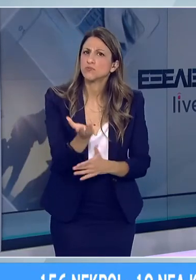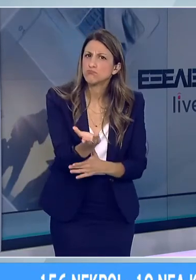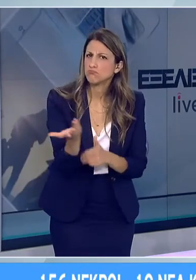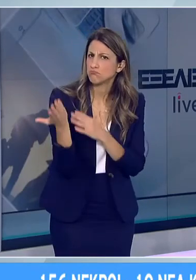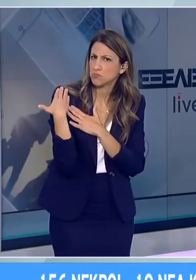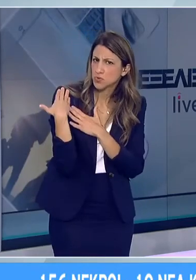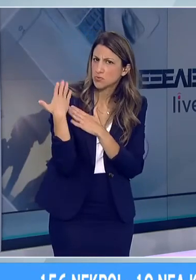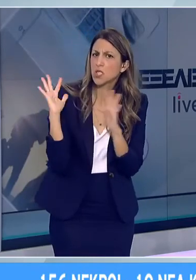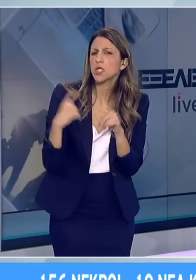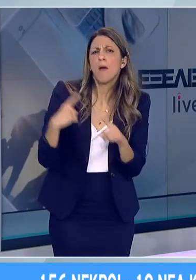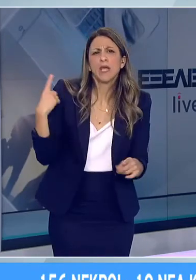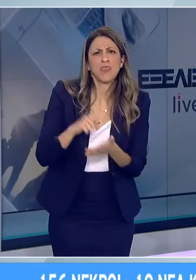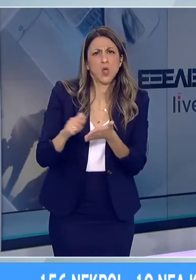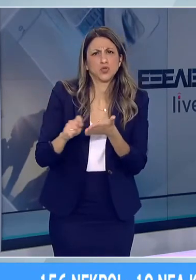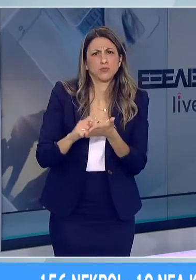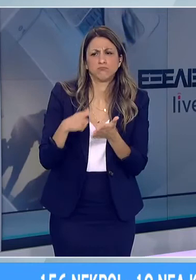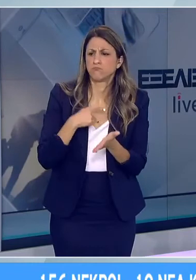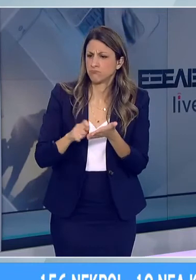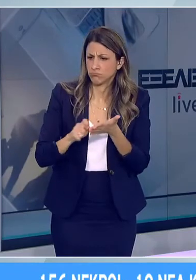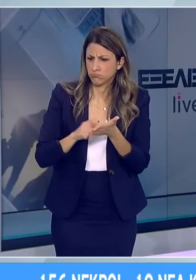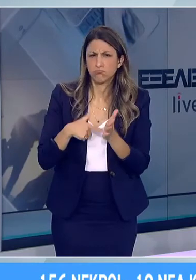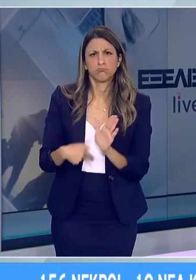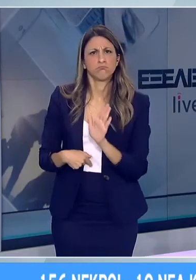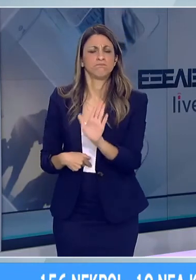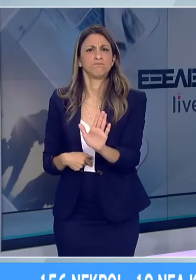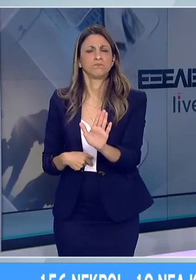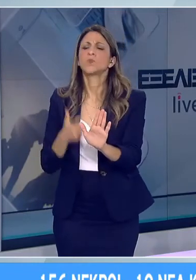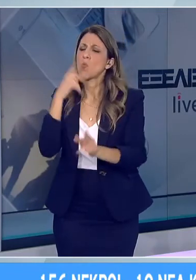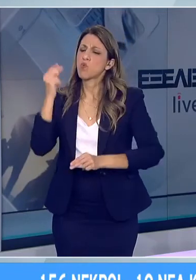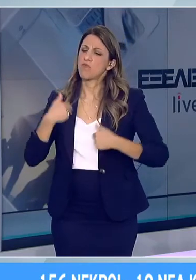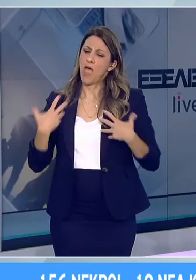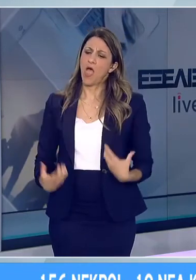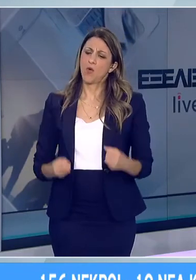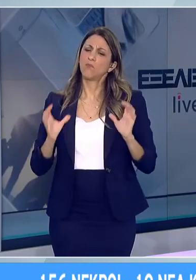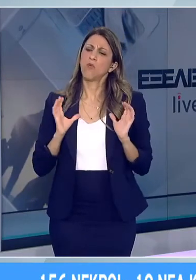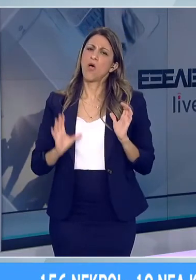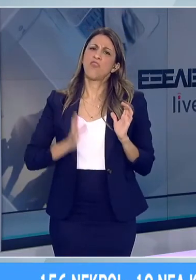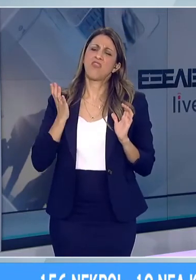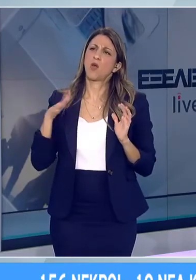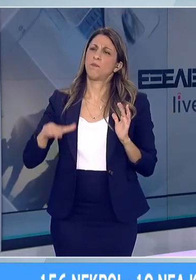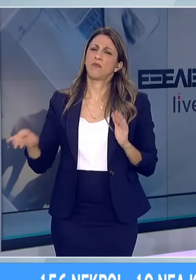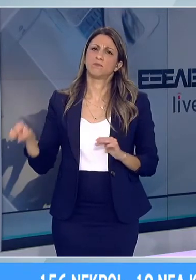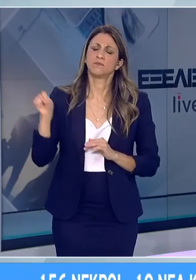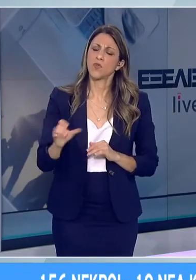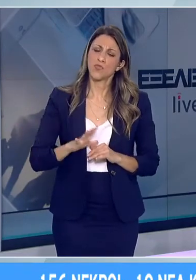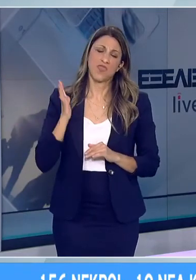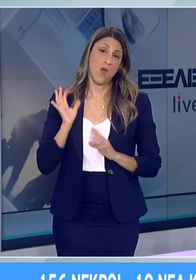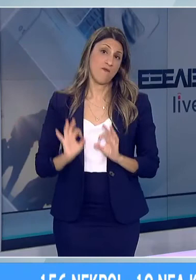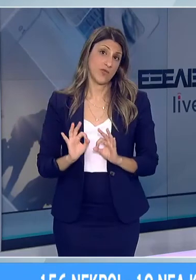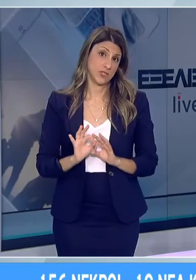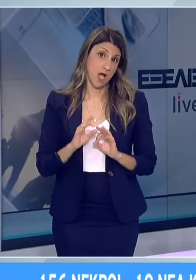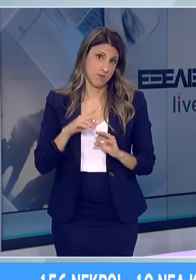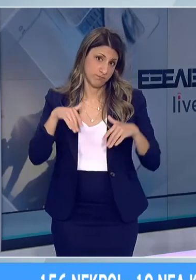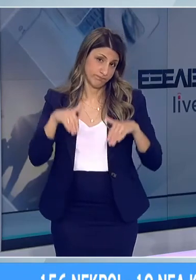καθόλου υπεύθυνη δήλωση, μια απλή δήλωση, να δηλώνει κανείς το πρόβλημά του και χωρίς να παραβιάζονται τα προσωπικά δεδομένα.